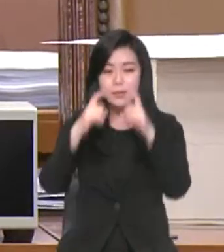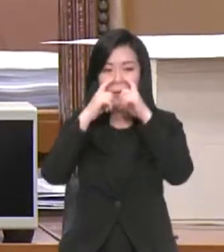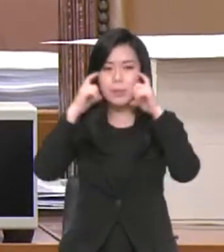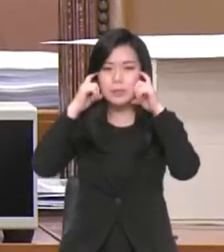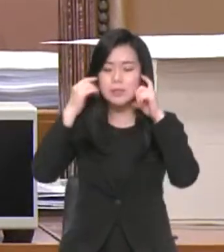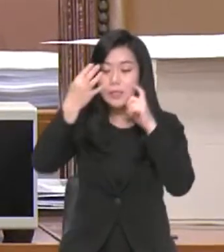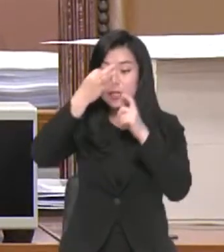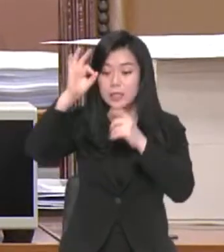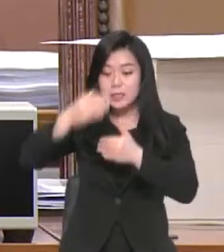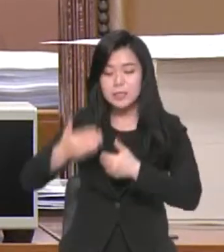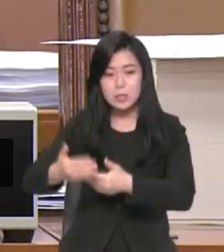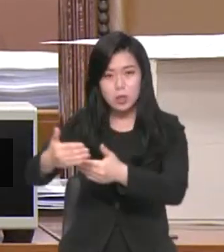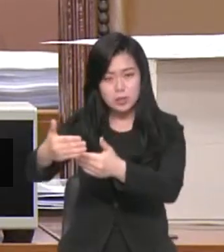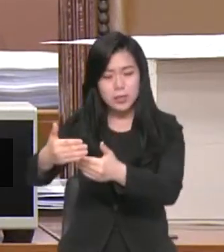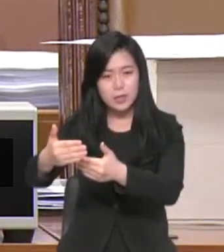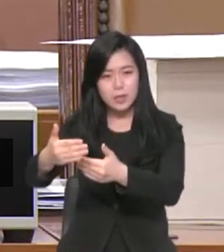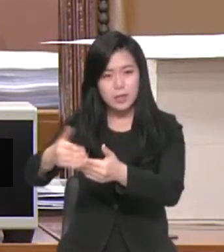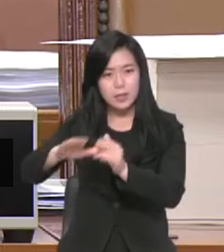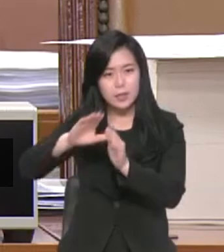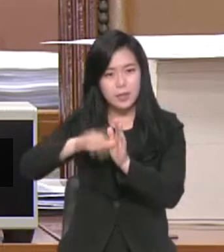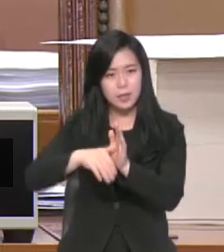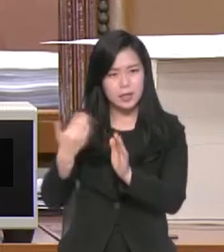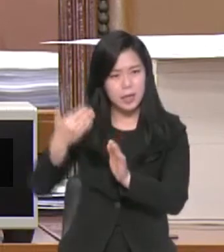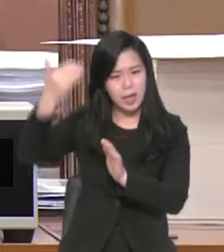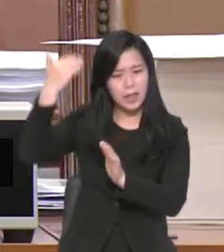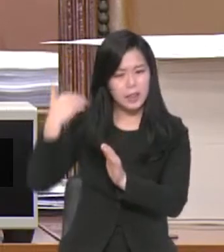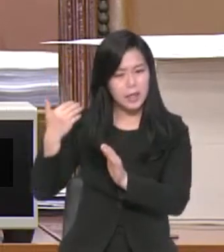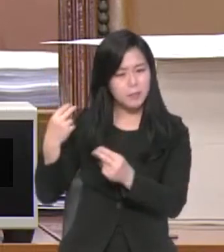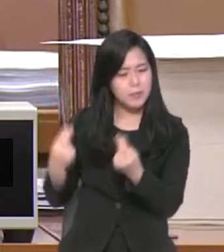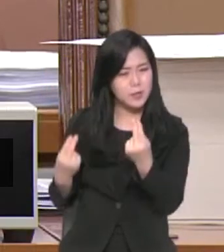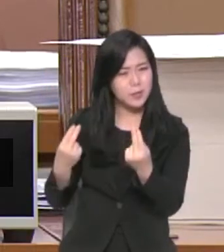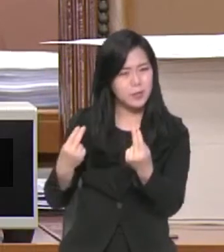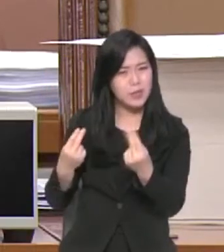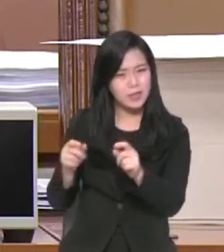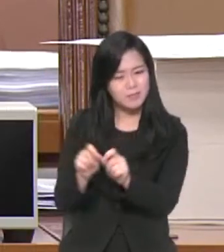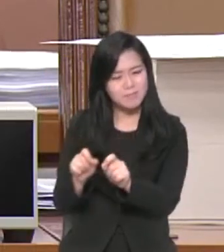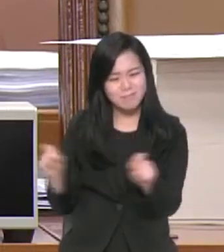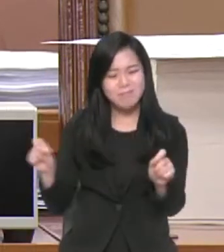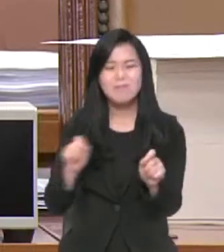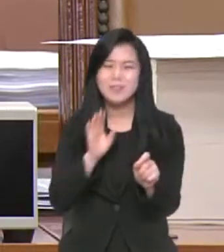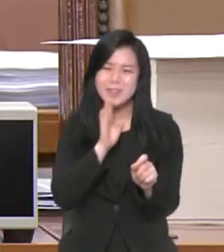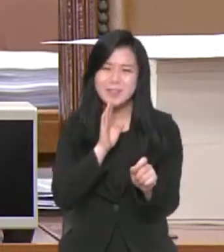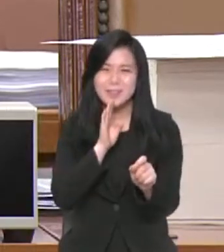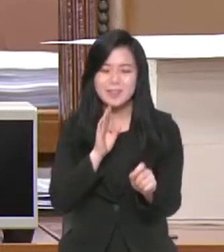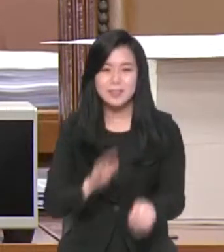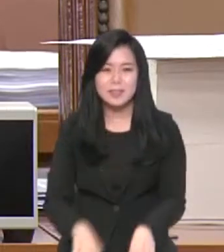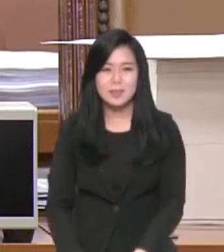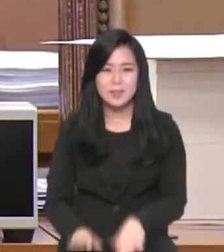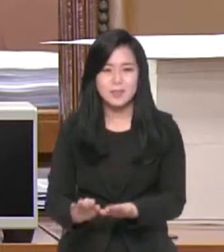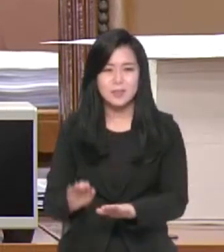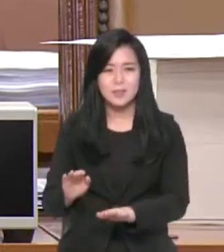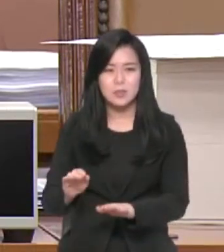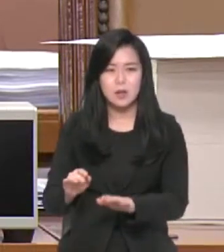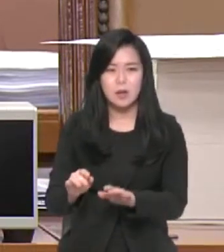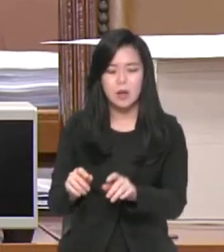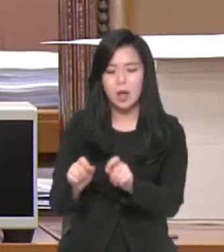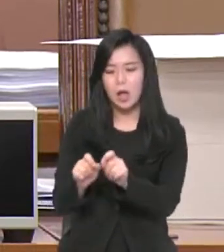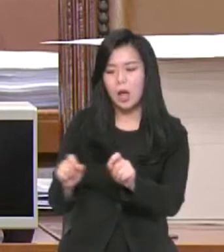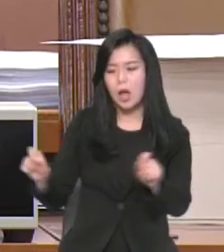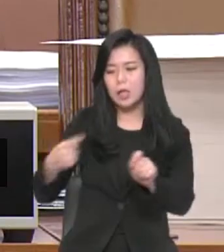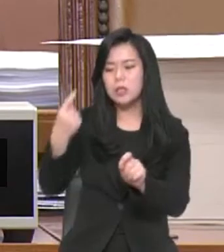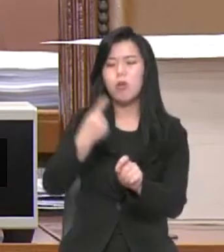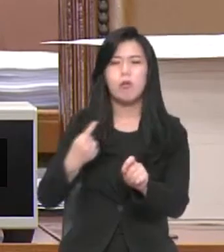인증 절차에 과거보다 시간이 많이 소요되는 게 사실입니다. 지금 저희 1,000건 이상 밀려